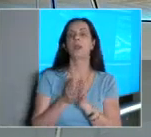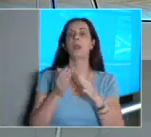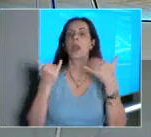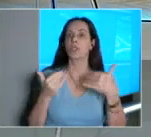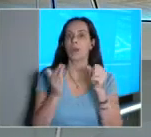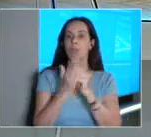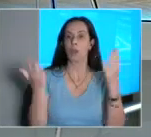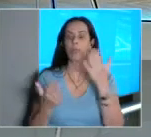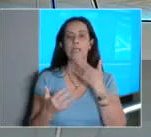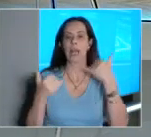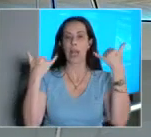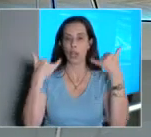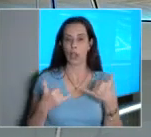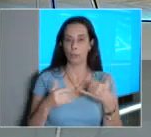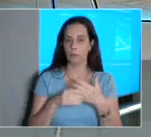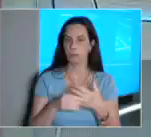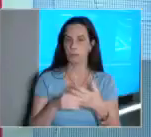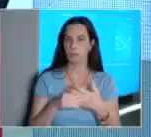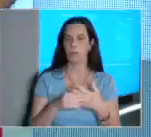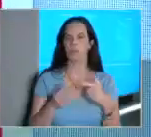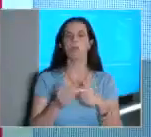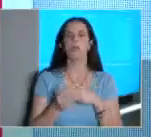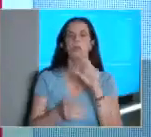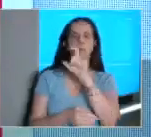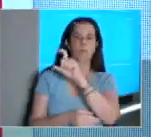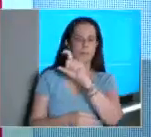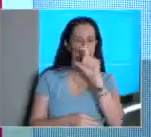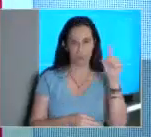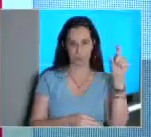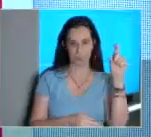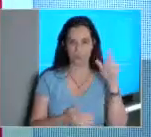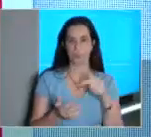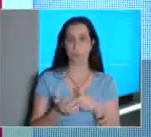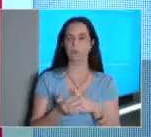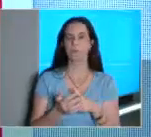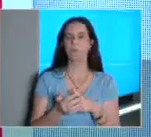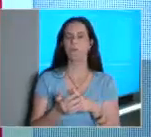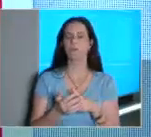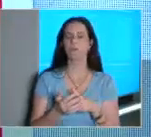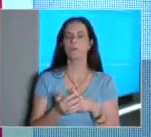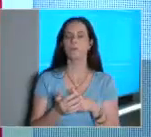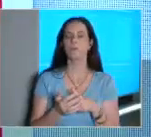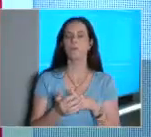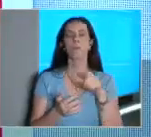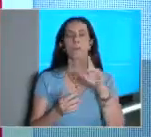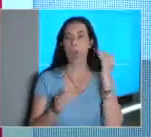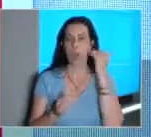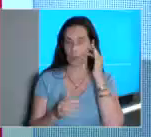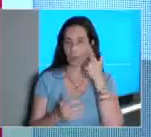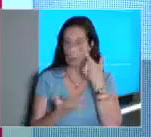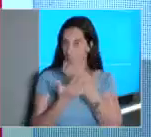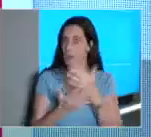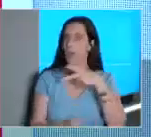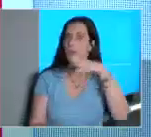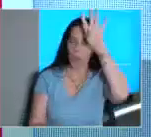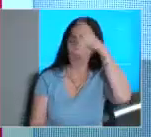של ישראל היום. אקדח מעשן, הכותרת למעלה, כותרת הגג, אקדח מעשן נגד טהרן. תיעוד אמריקני מוכיח,